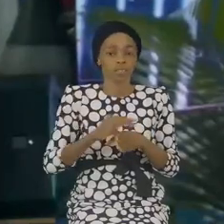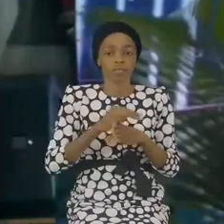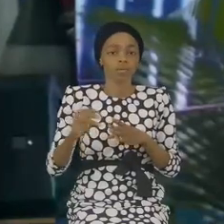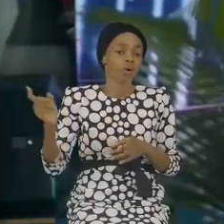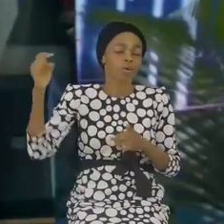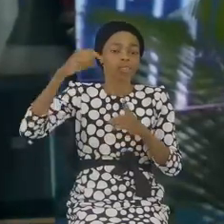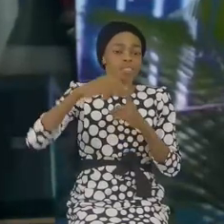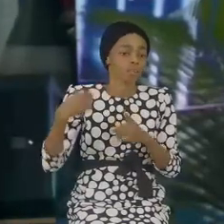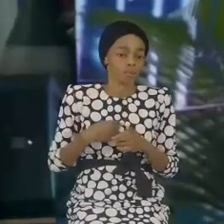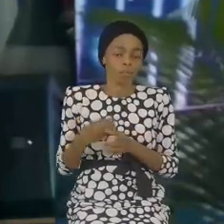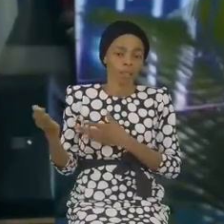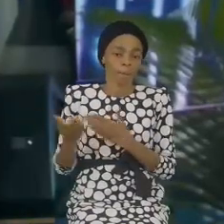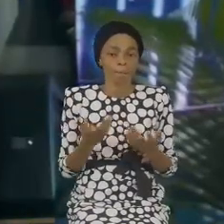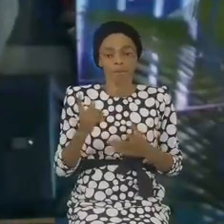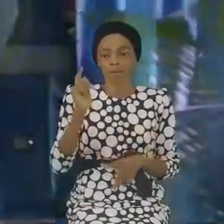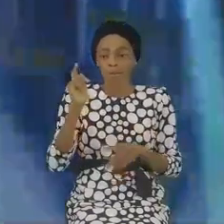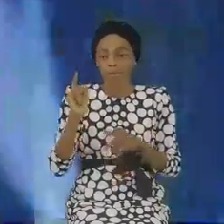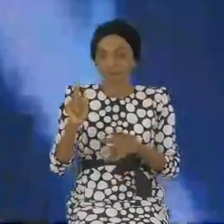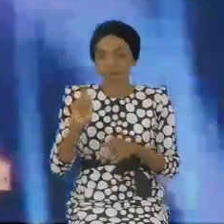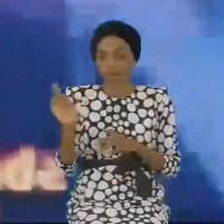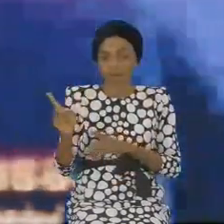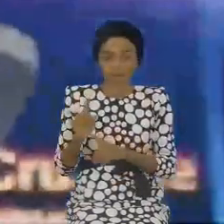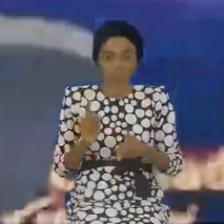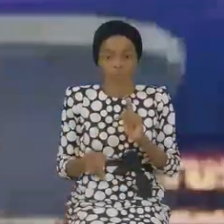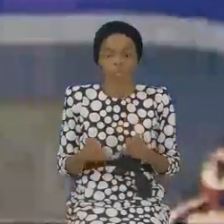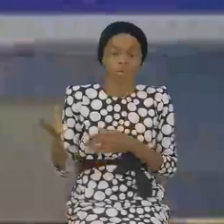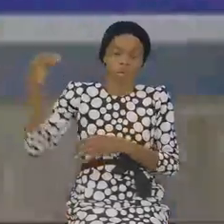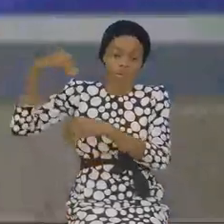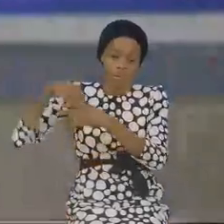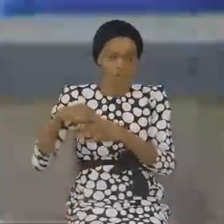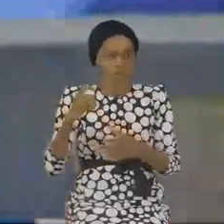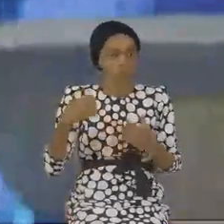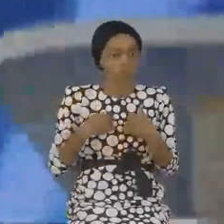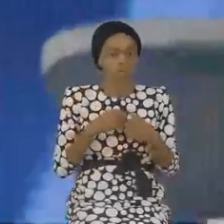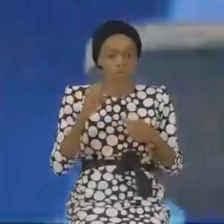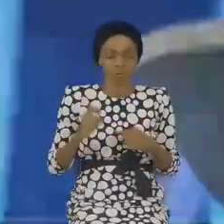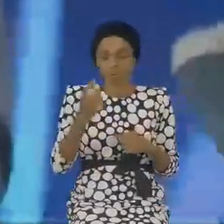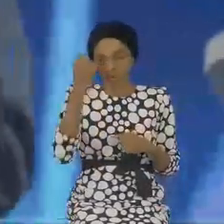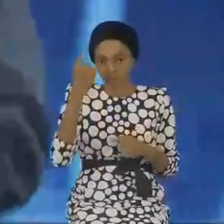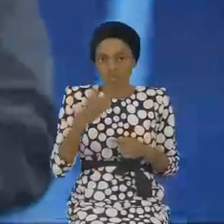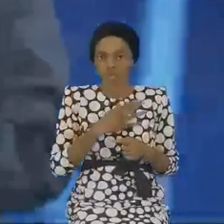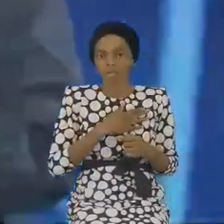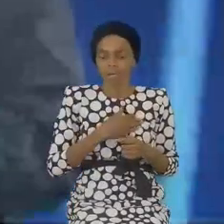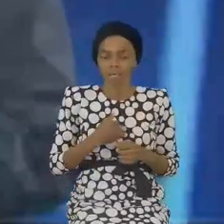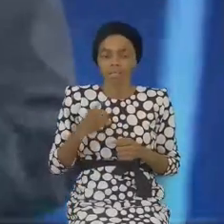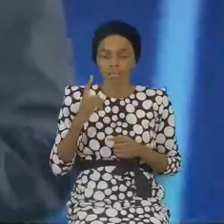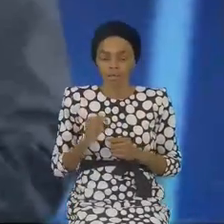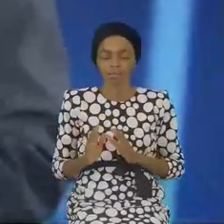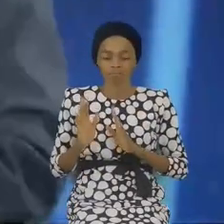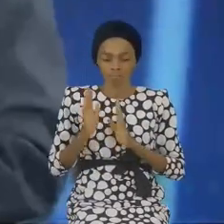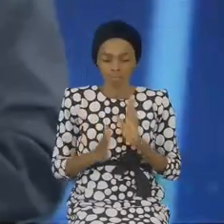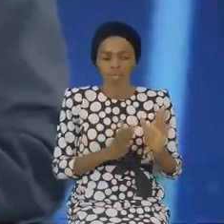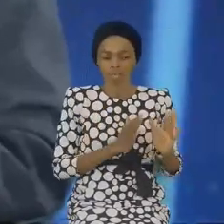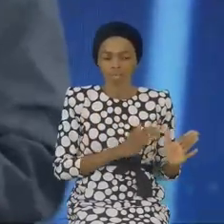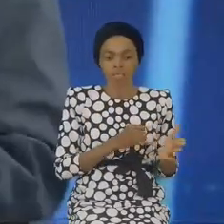fassions entrer. Ainsi donc, nous devons comprendre et analyser très bien. Qu'est-ce que je fais? Qu'est-ce qu'il a